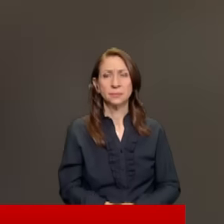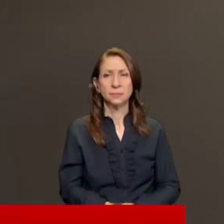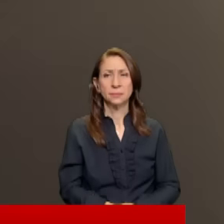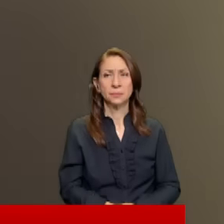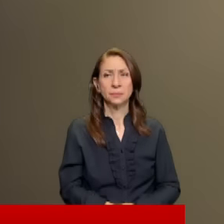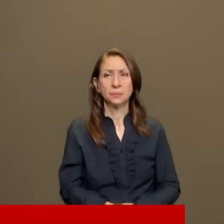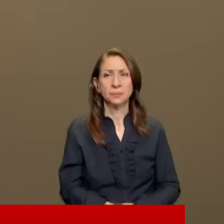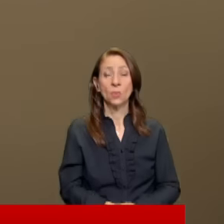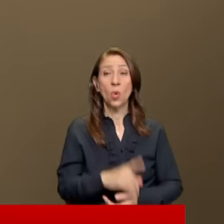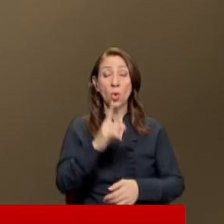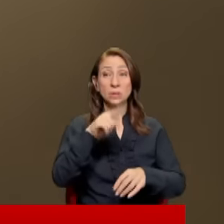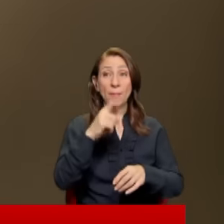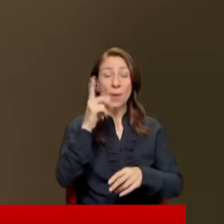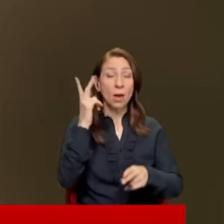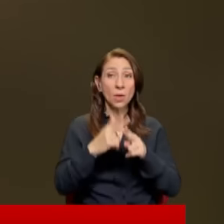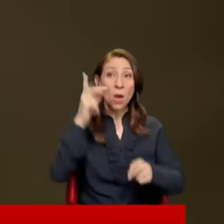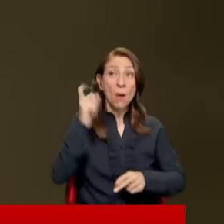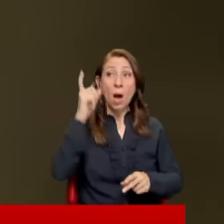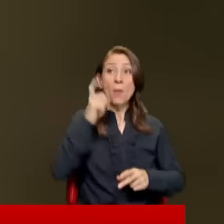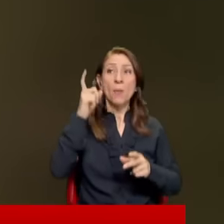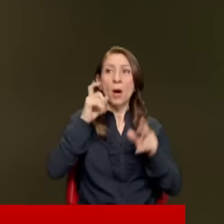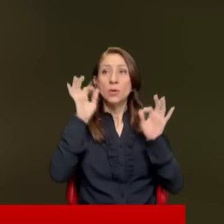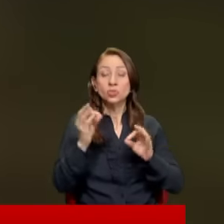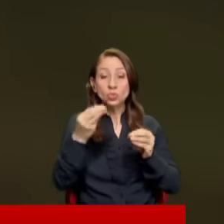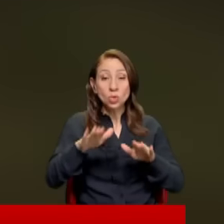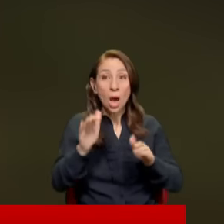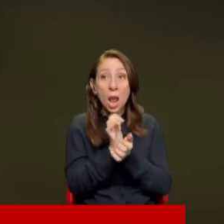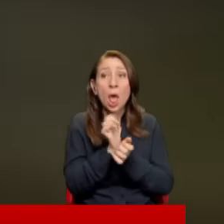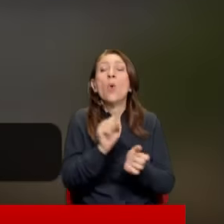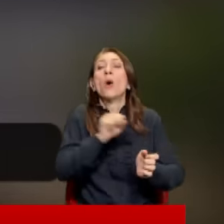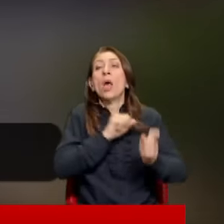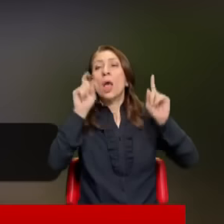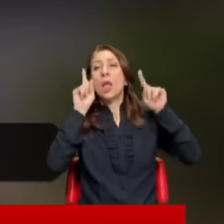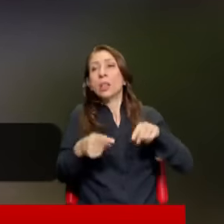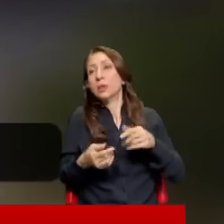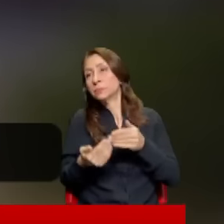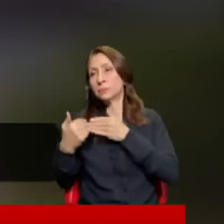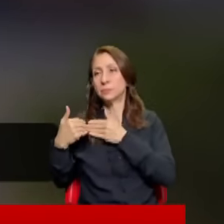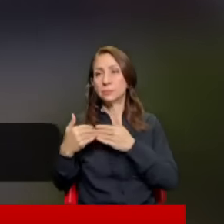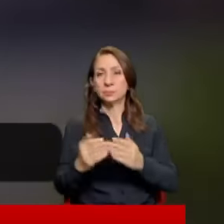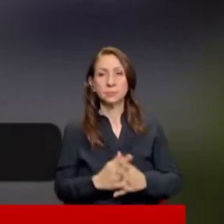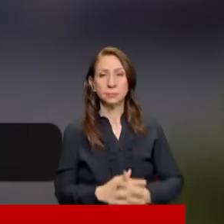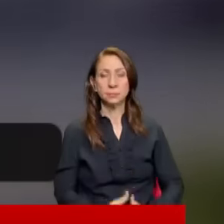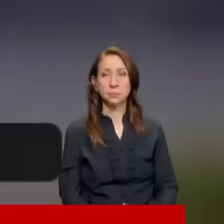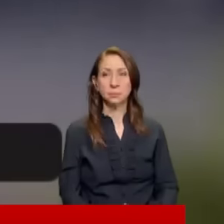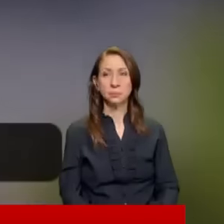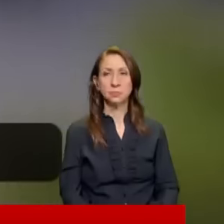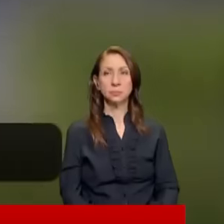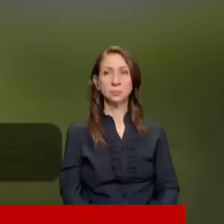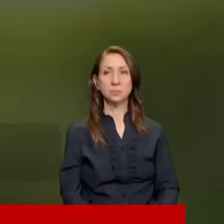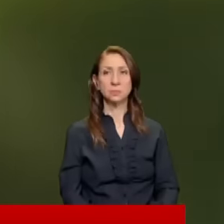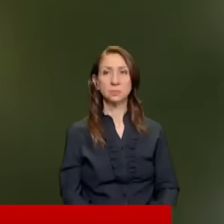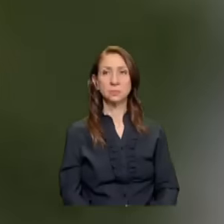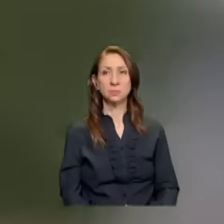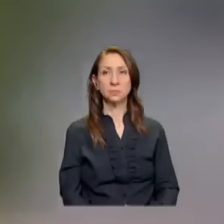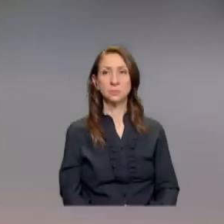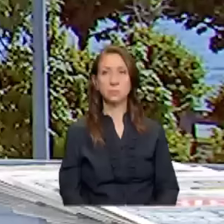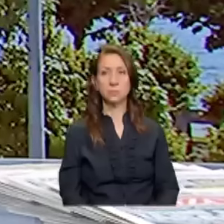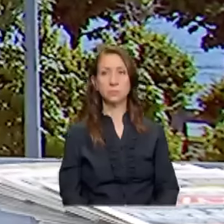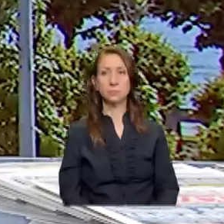aldı o sırada bir anda havaya ateş açıldı çocuklu aile Büyük Korku yaşadı silah